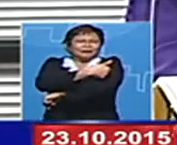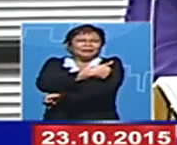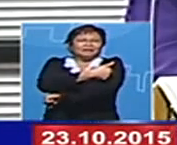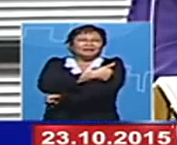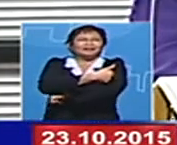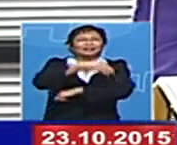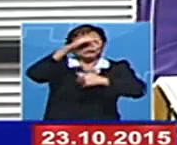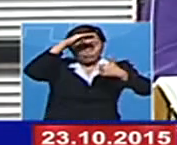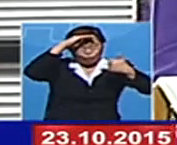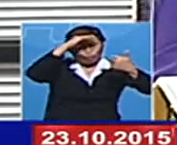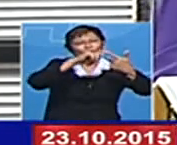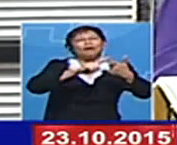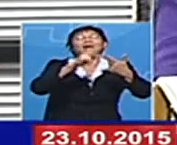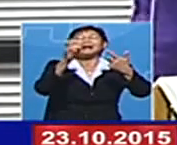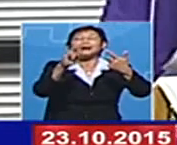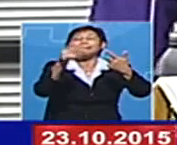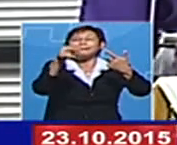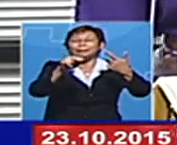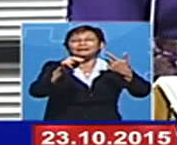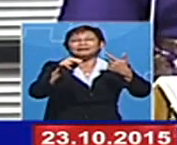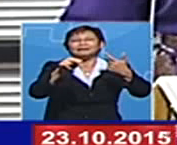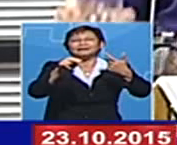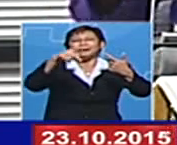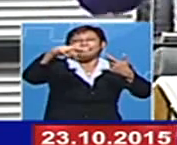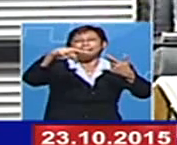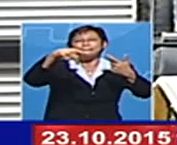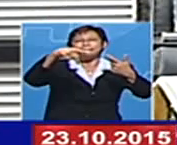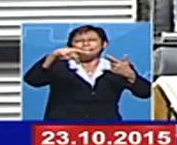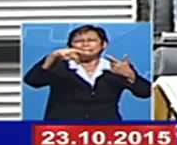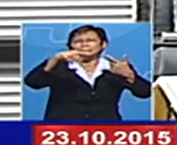kemaman pendang Maran dan cyber Jaya